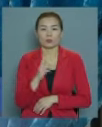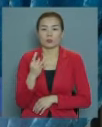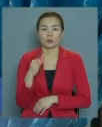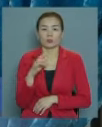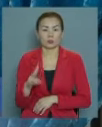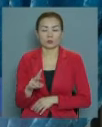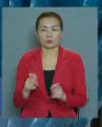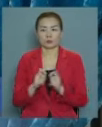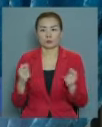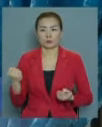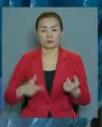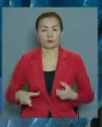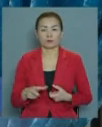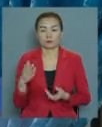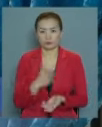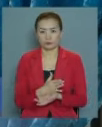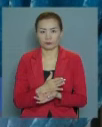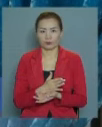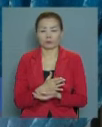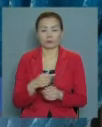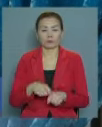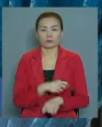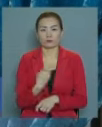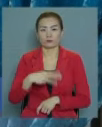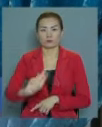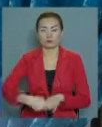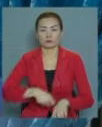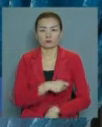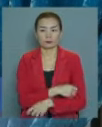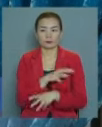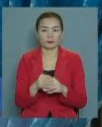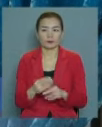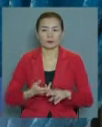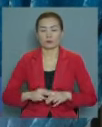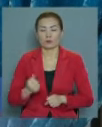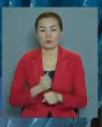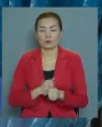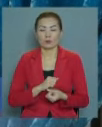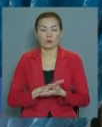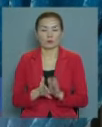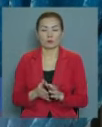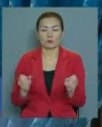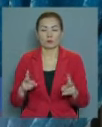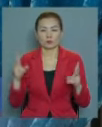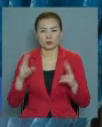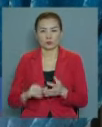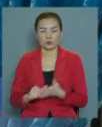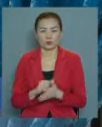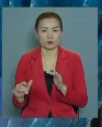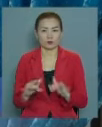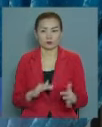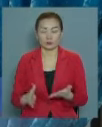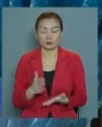были сданы в эксплуатацию автомобильная дорога и тротуар протяженностью 33 километра. Наряду с этим разработана и проходит экспертизу проектно-сметная